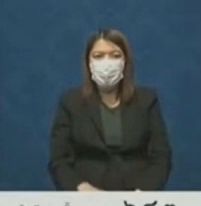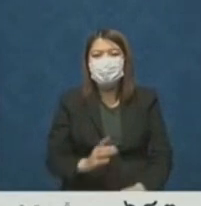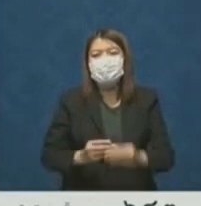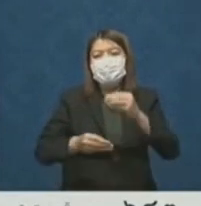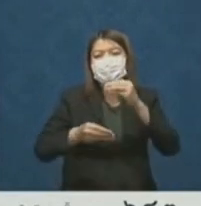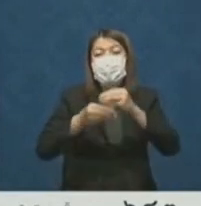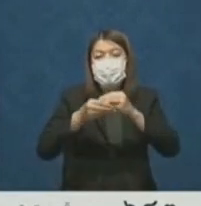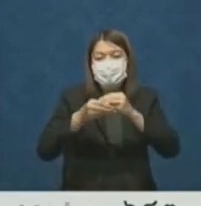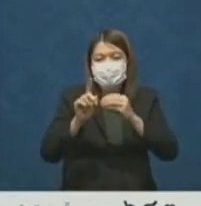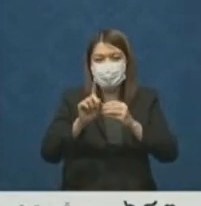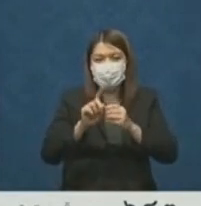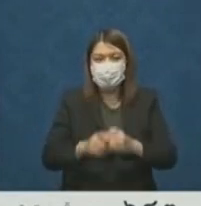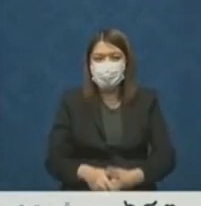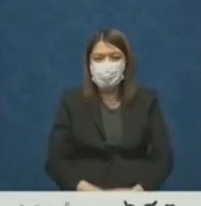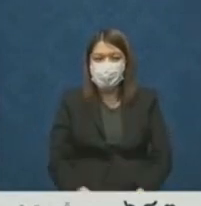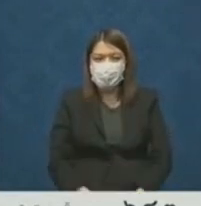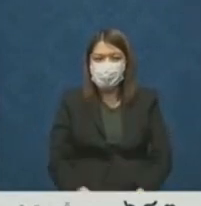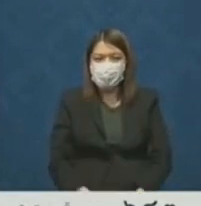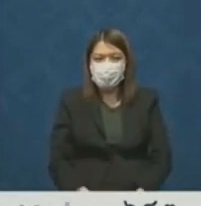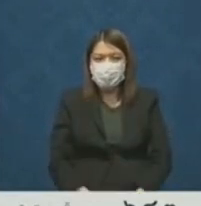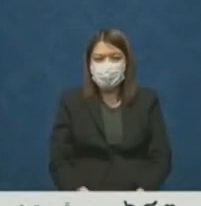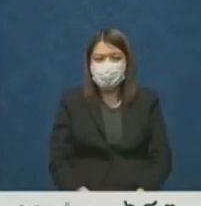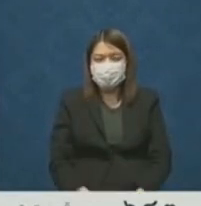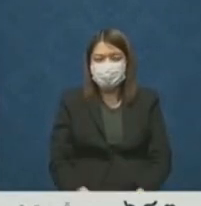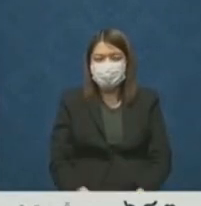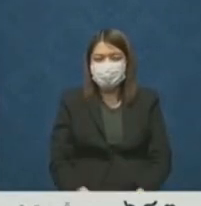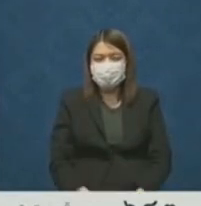งเพิ่มเติมอย่างนี้ท่านประธานครับก็คือว่า